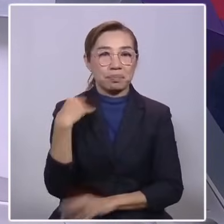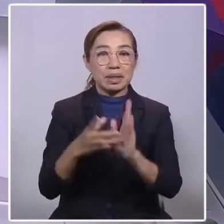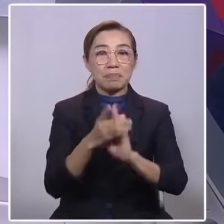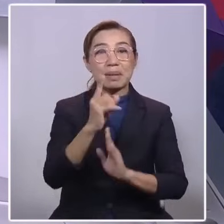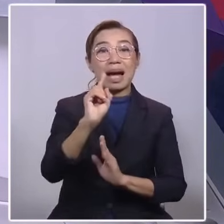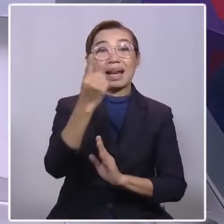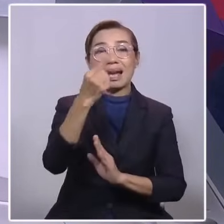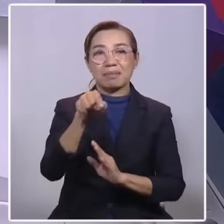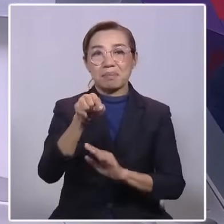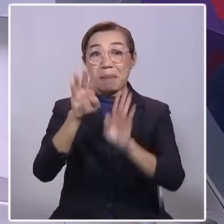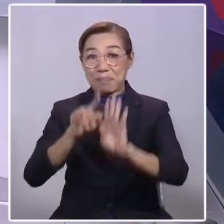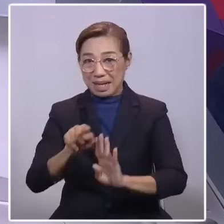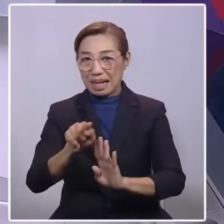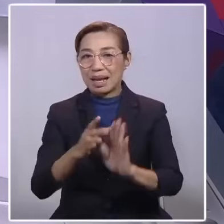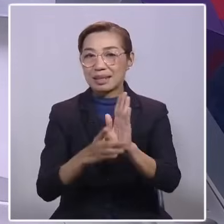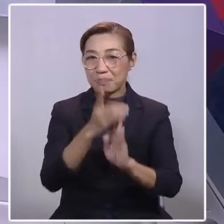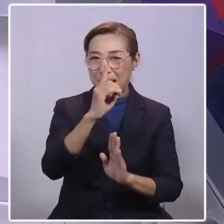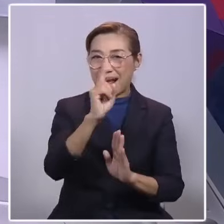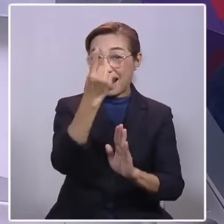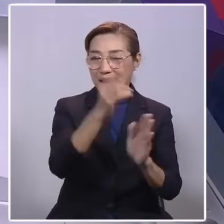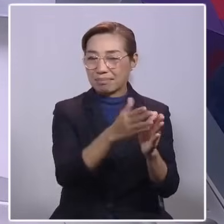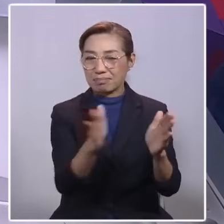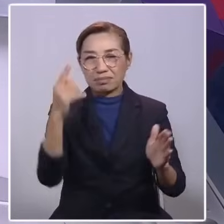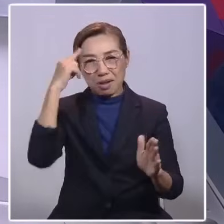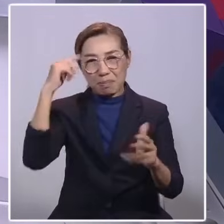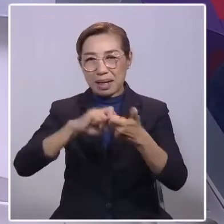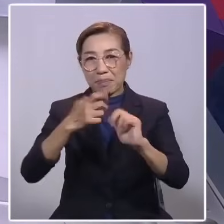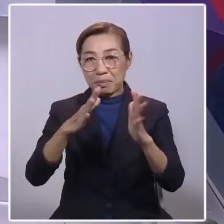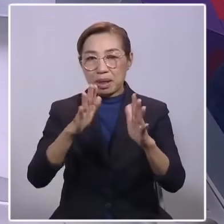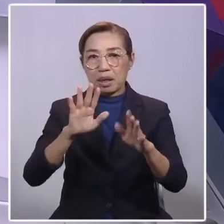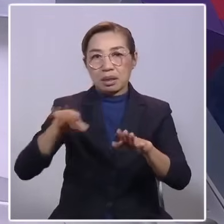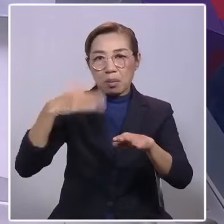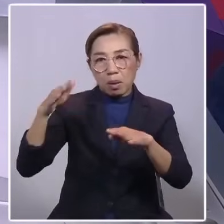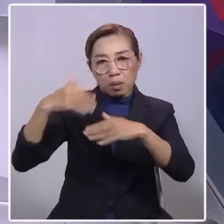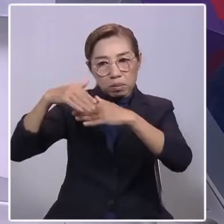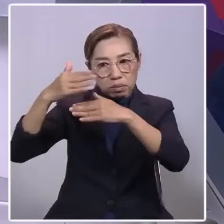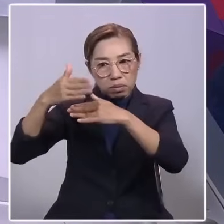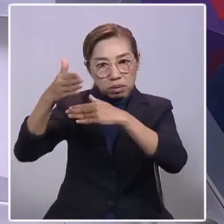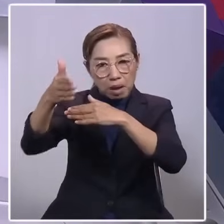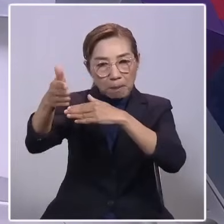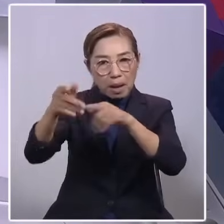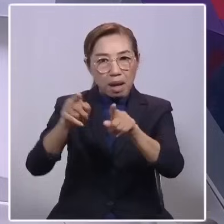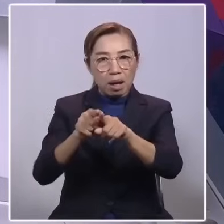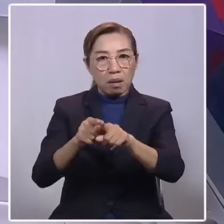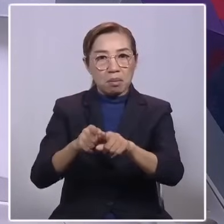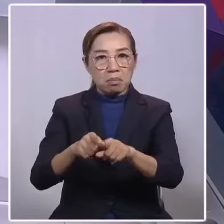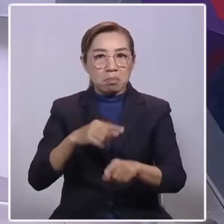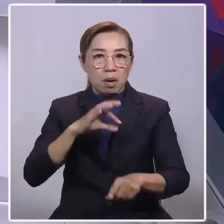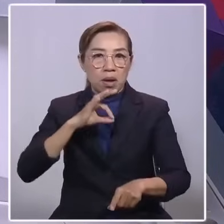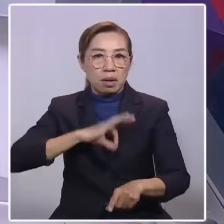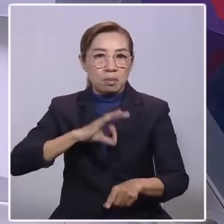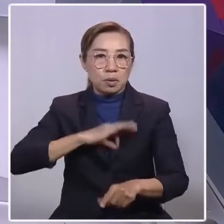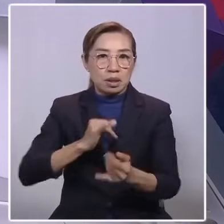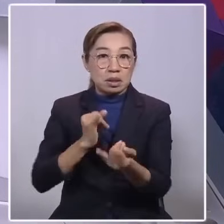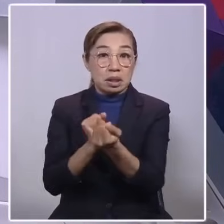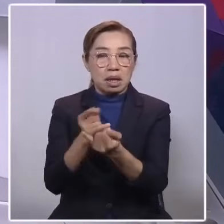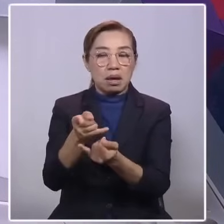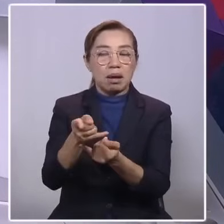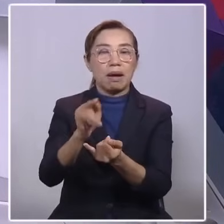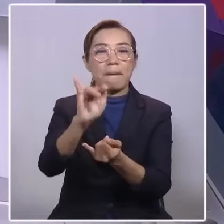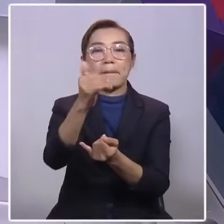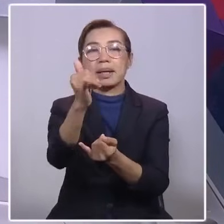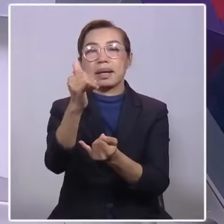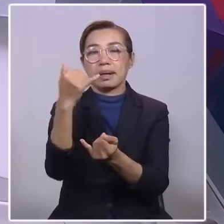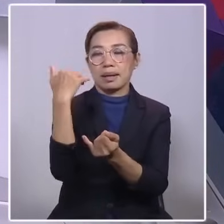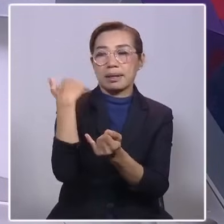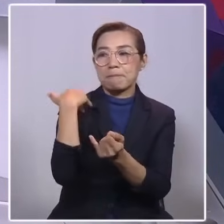ปัญหาแต่ผ่านช่วงเวลาที่แบบว่ามันฝุ่นตลบะน่าแบบกำลังเรื่องกำลังร้อนเนี่ยมันก็อาจจะมีเรื่องราวที่อาจจะ